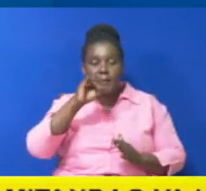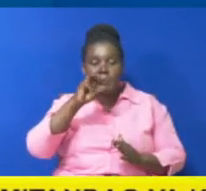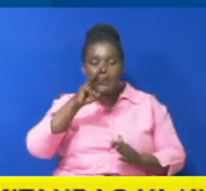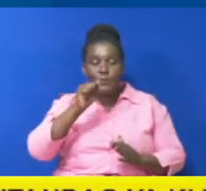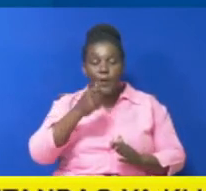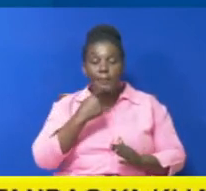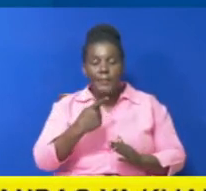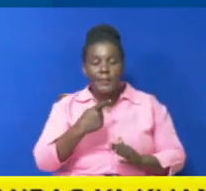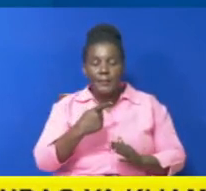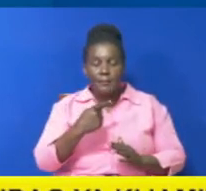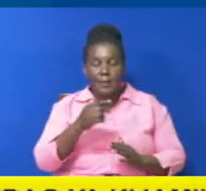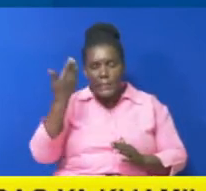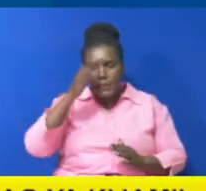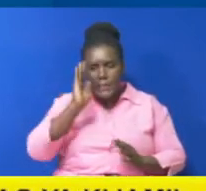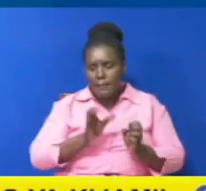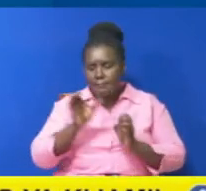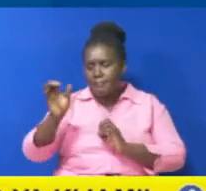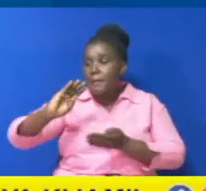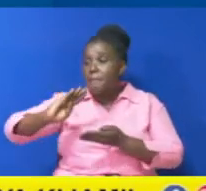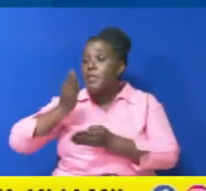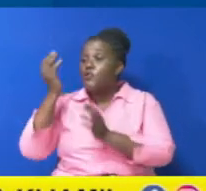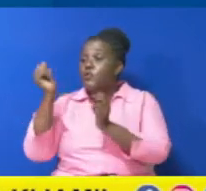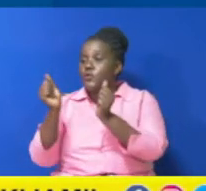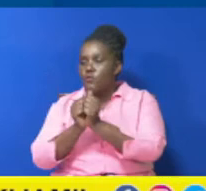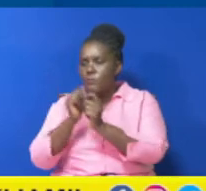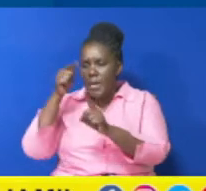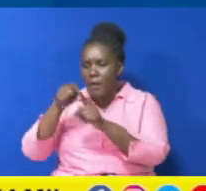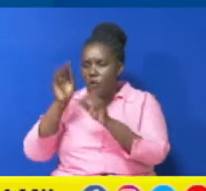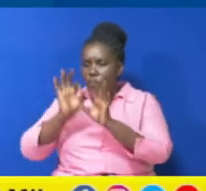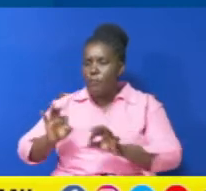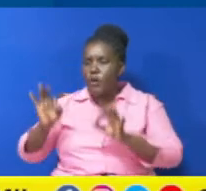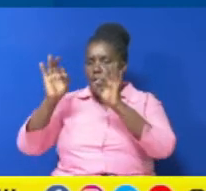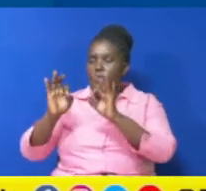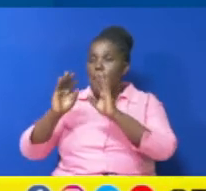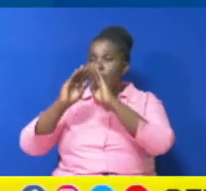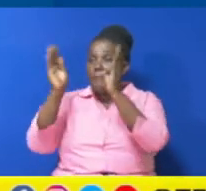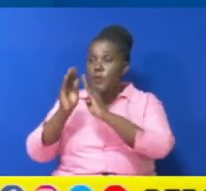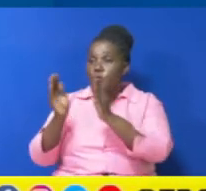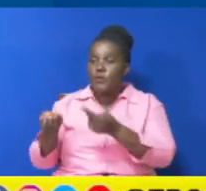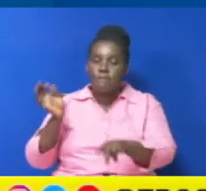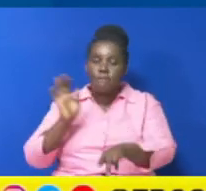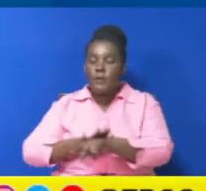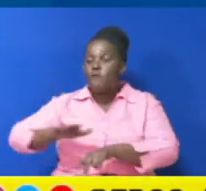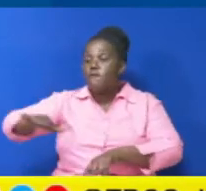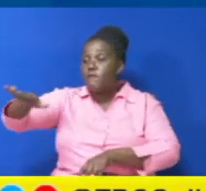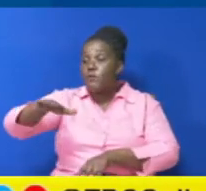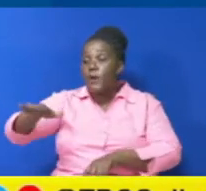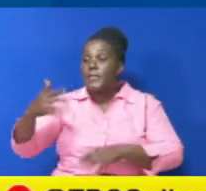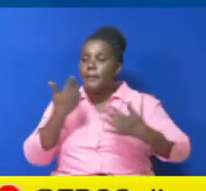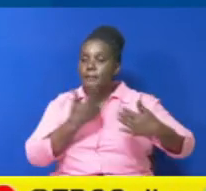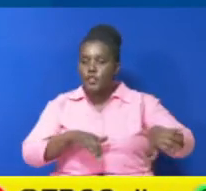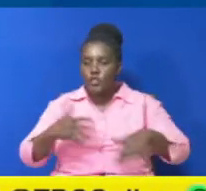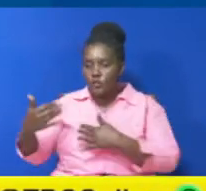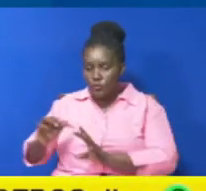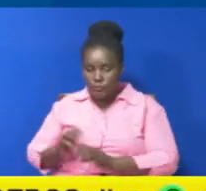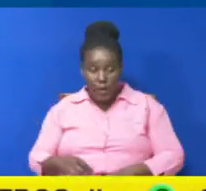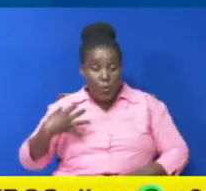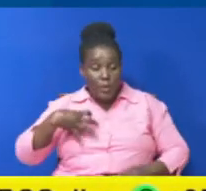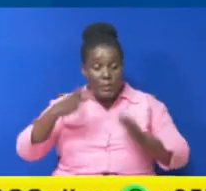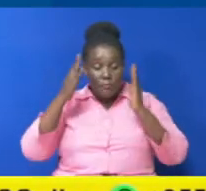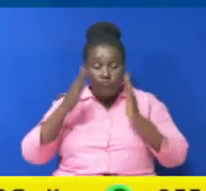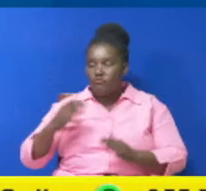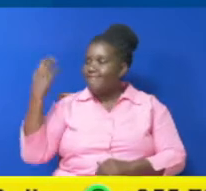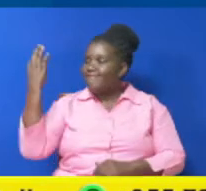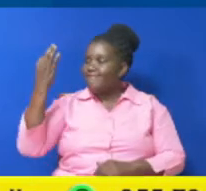10 kwa ajili ya kuboresha miundombinu ya viwanja vya michezo nchini. Waziri Mkuu Kassim Majaliwa amesema hayo jijini